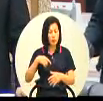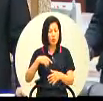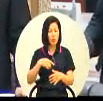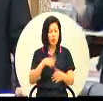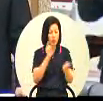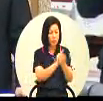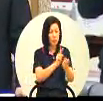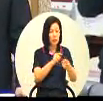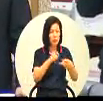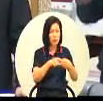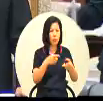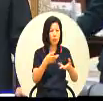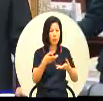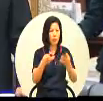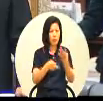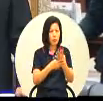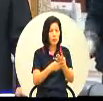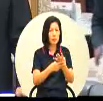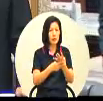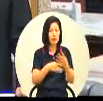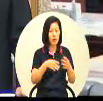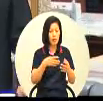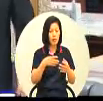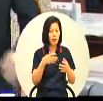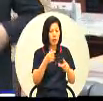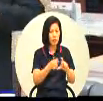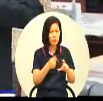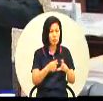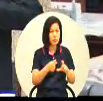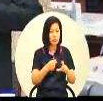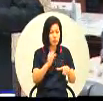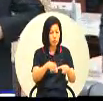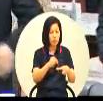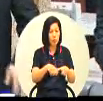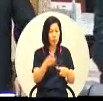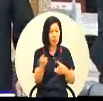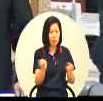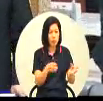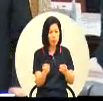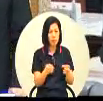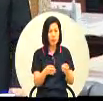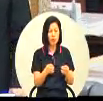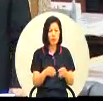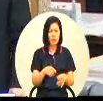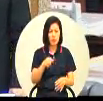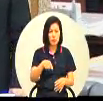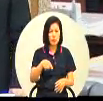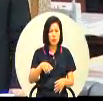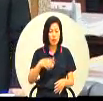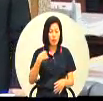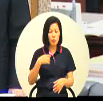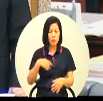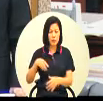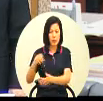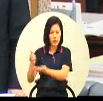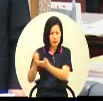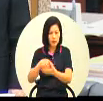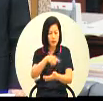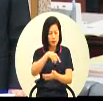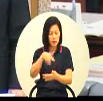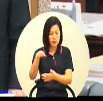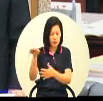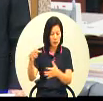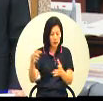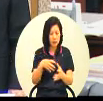迄个工厂吼来做一个协商一下啦。我亲身吼和咱机关吼来现场吼，搁来现场